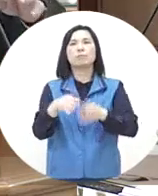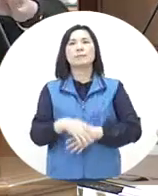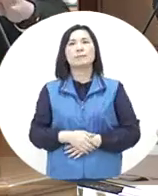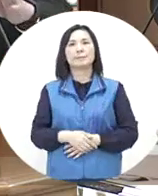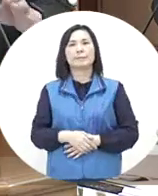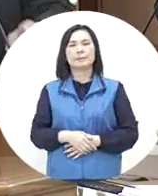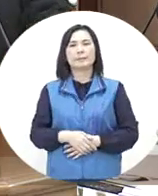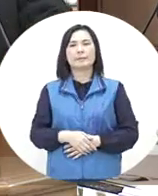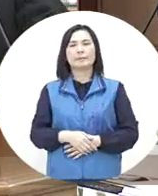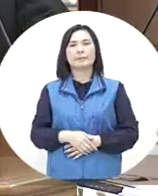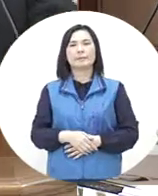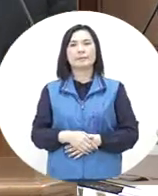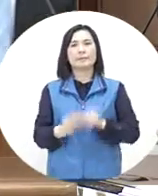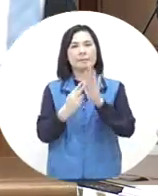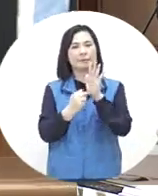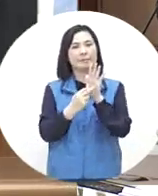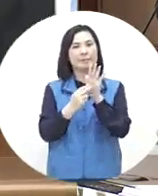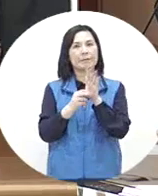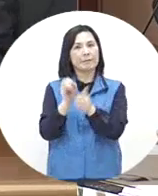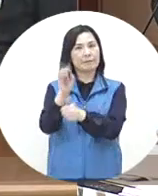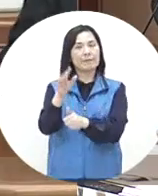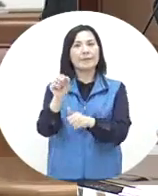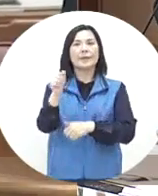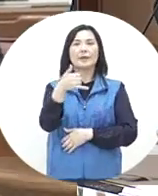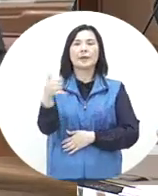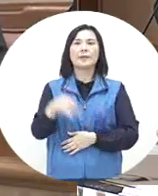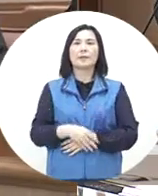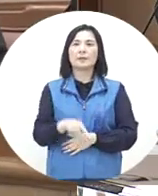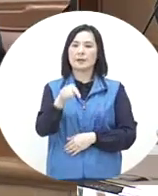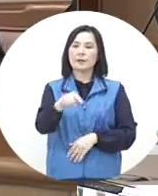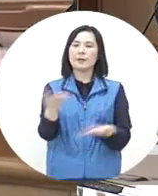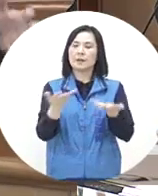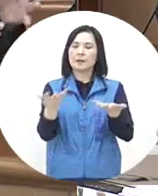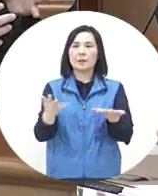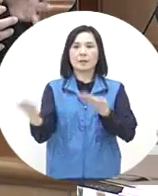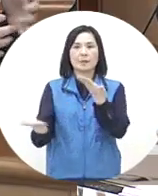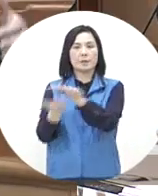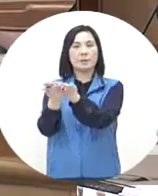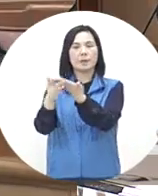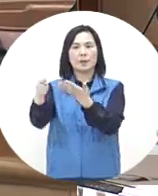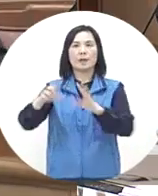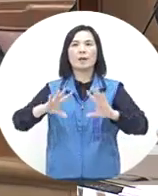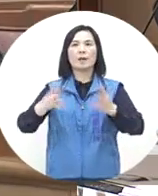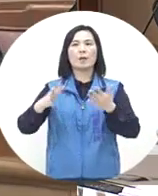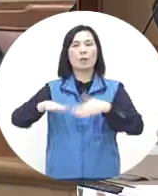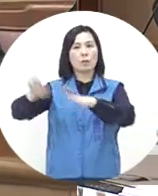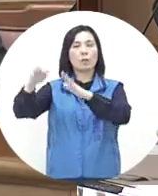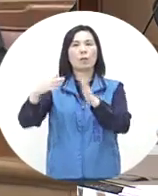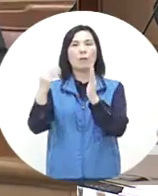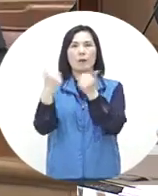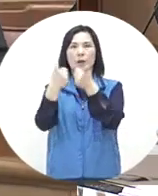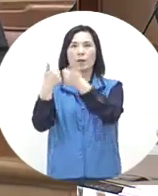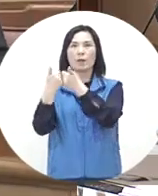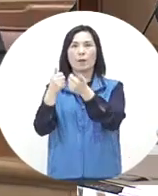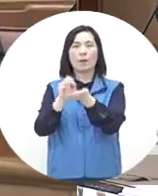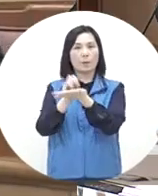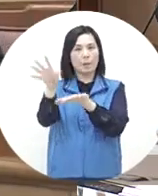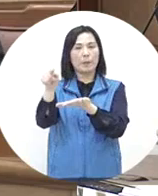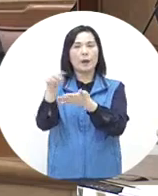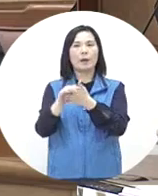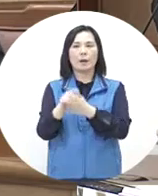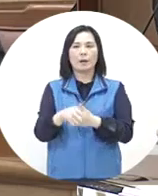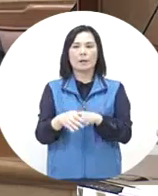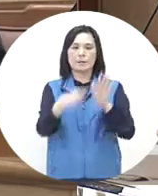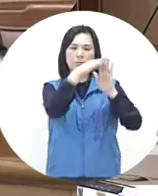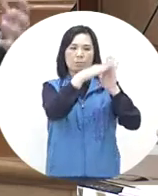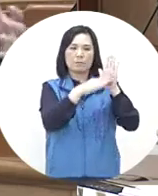议员做个说明哈？那因为这个案子有报到这个国发会去就那个做报告，而且是列管哈。